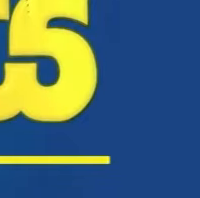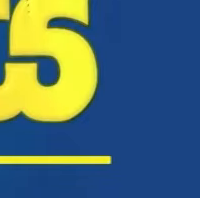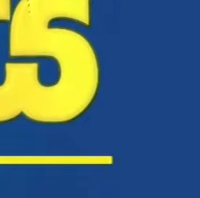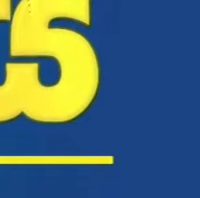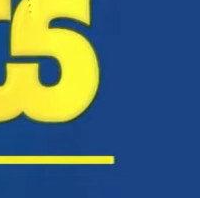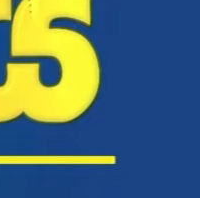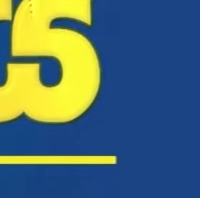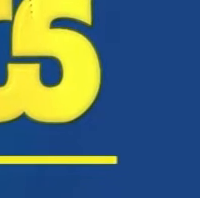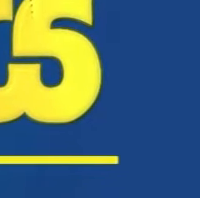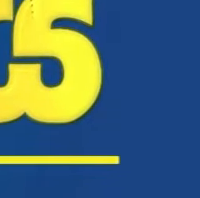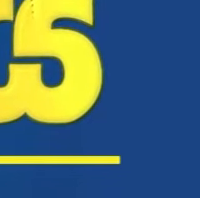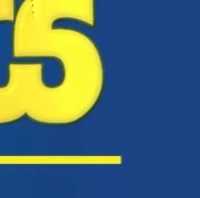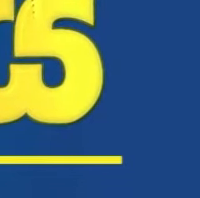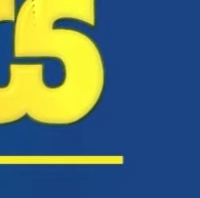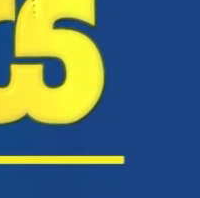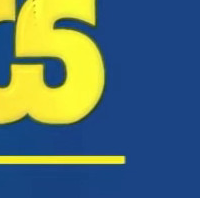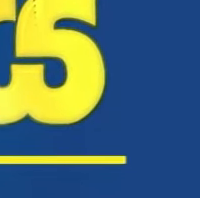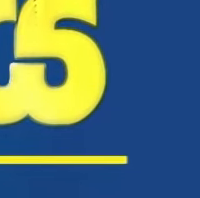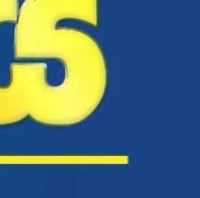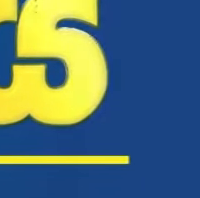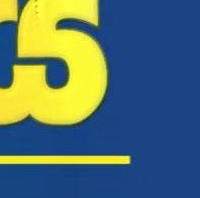மேவேலாவே பிரமிழ் தமாய்.